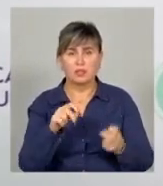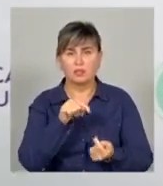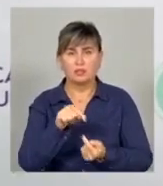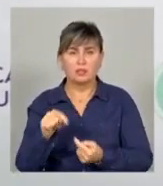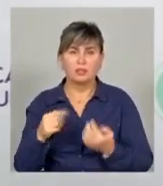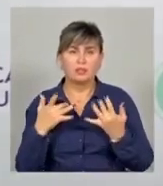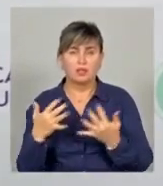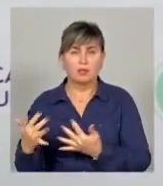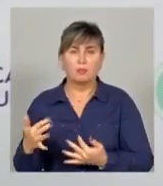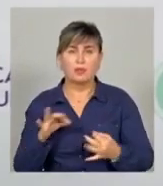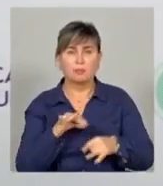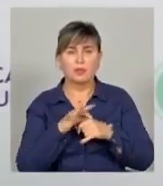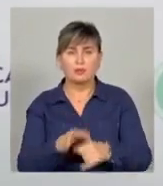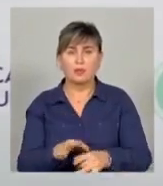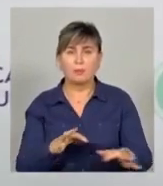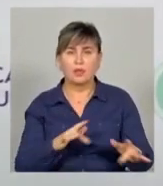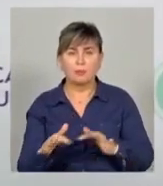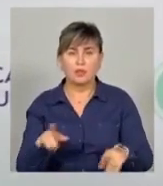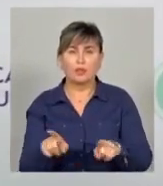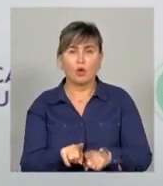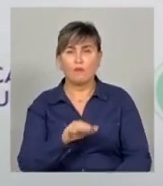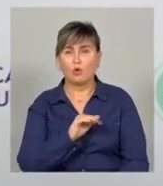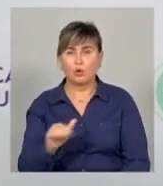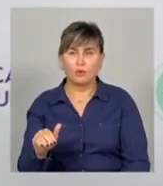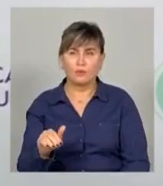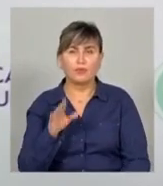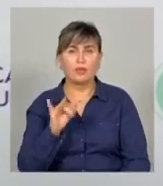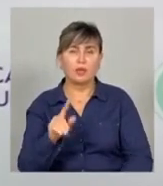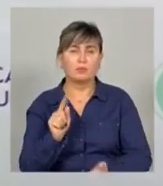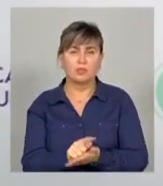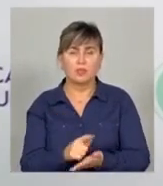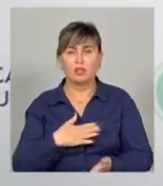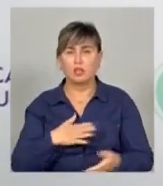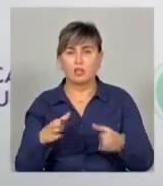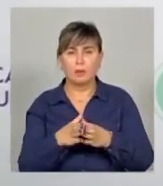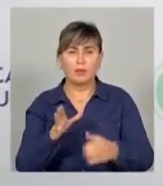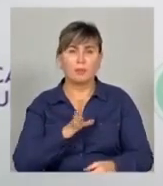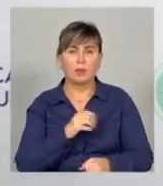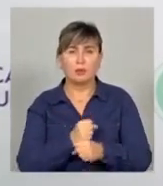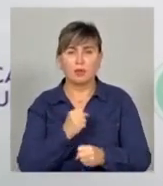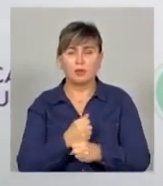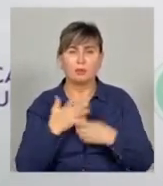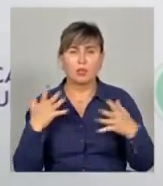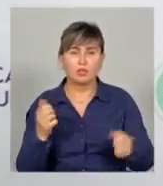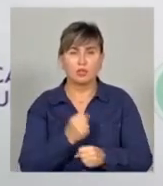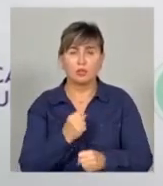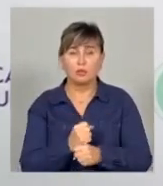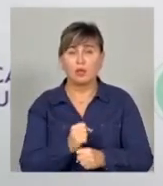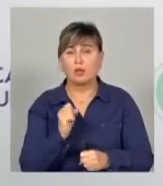требования проведения мероприятий такого уровня. Ну и, безусловно, нашей командой была проделана огромная работа, как